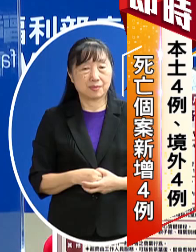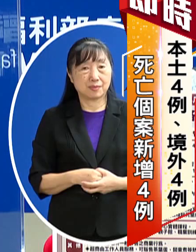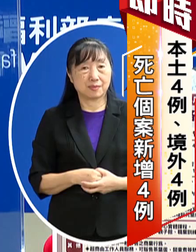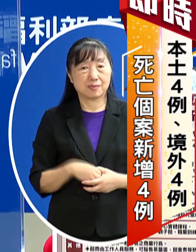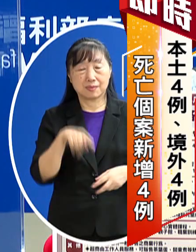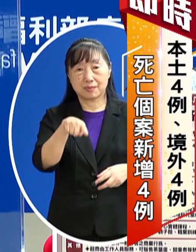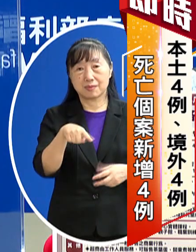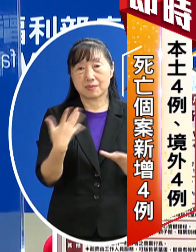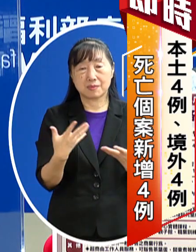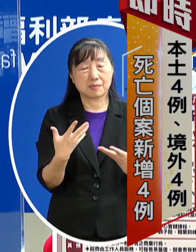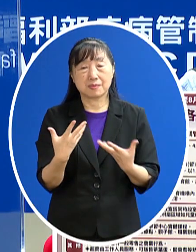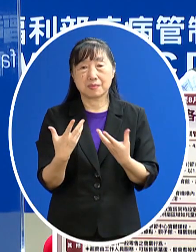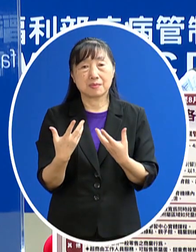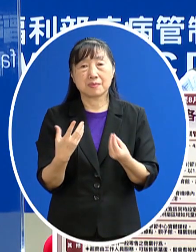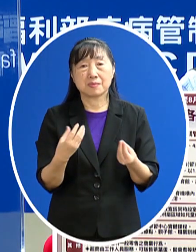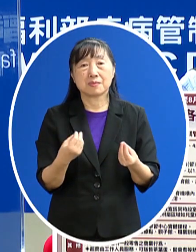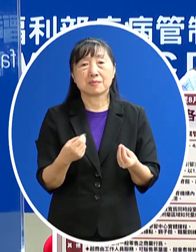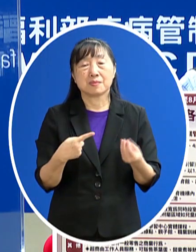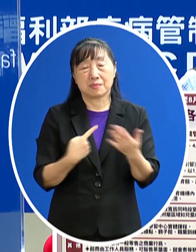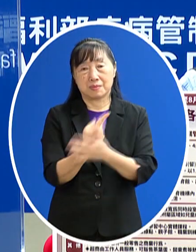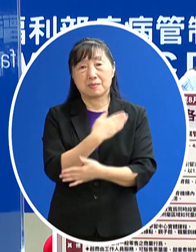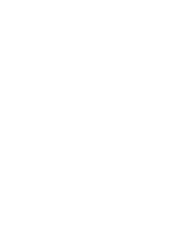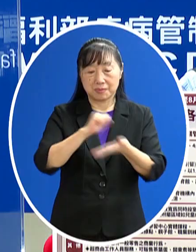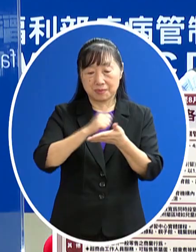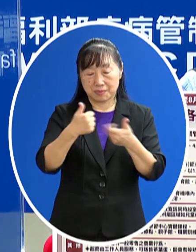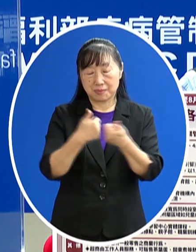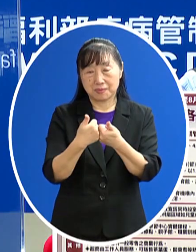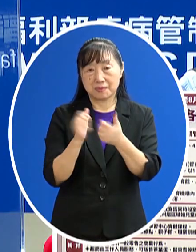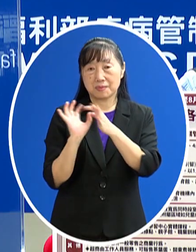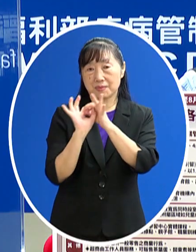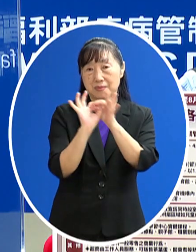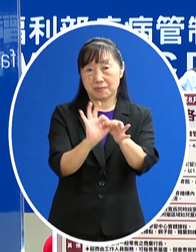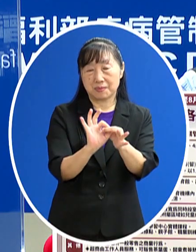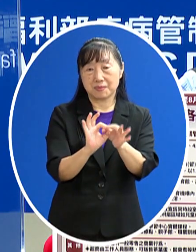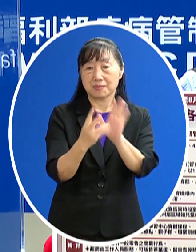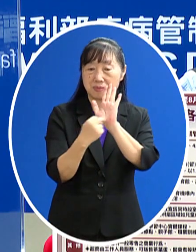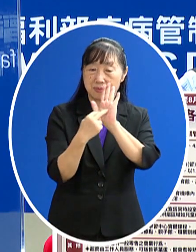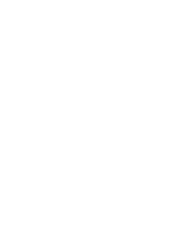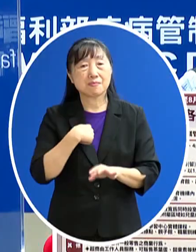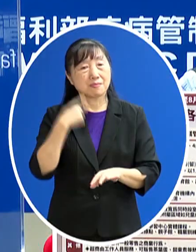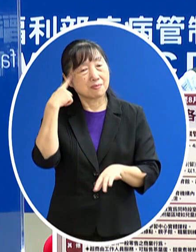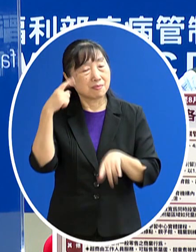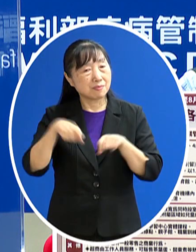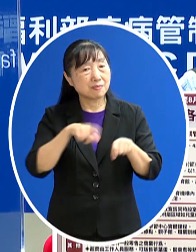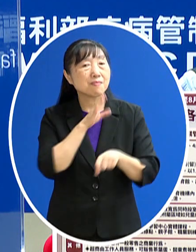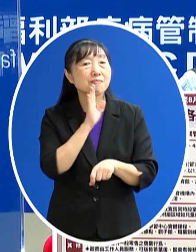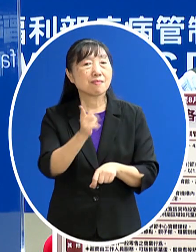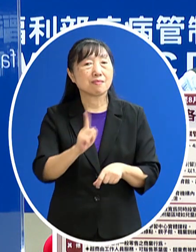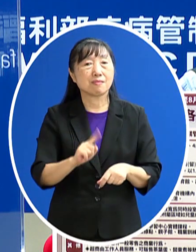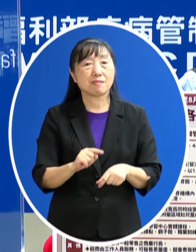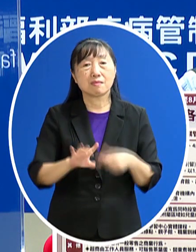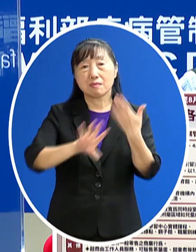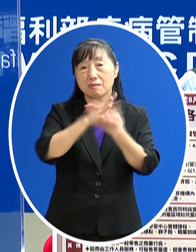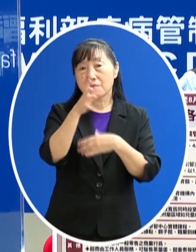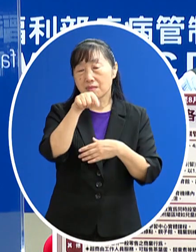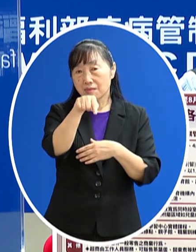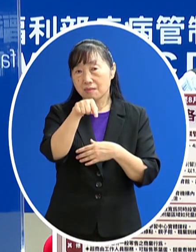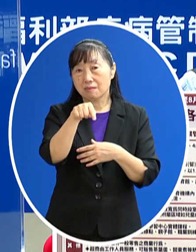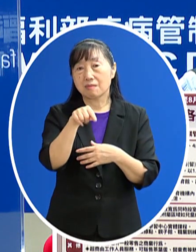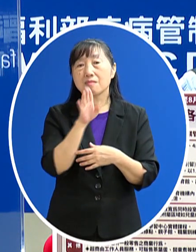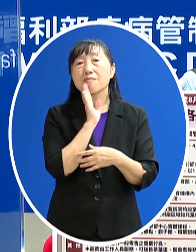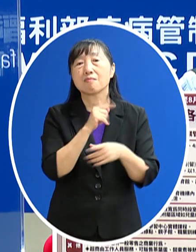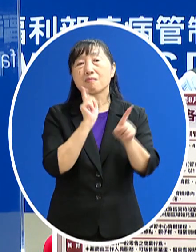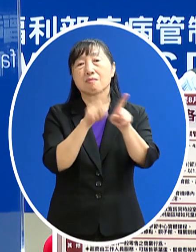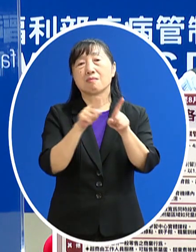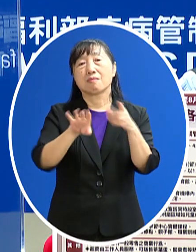嗎就是只能提供一些相關的一些資訊讓大家了解國內的規定那至於在國外他可能就要根